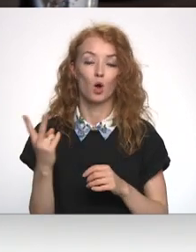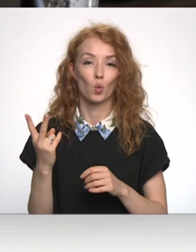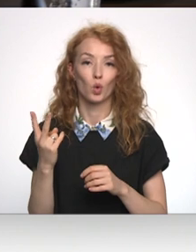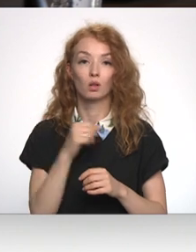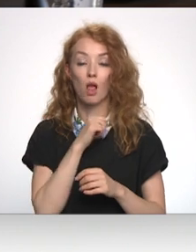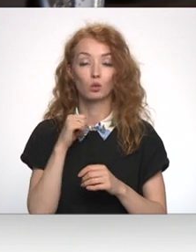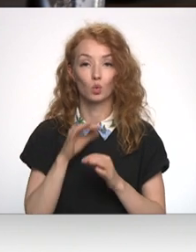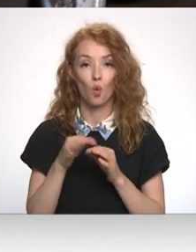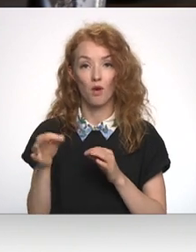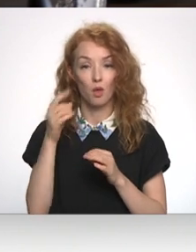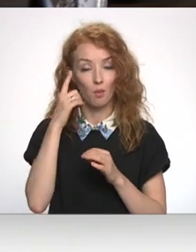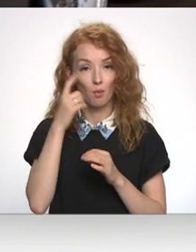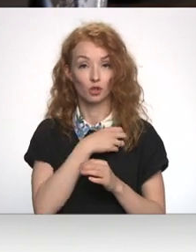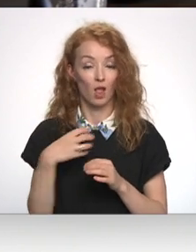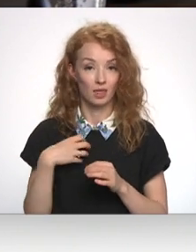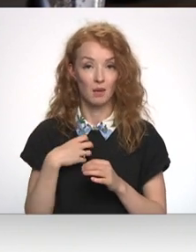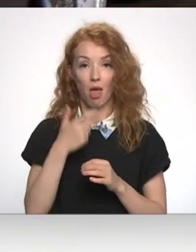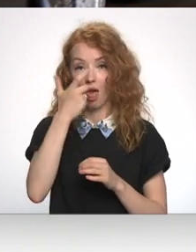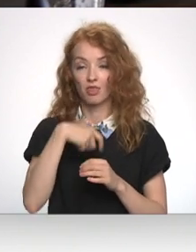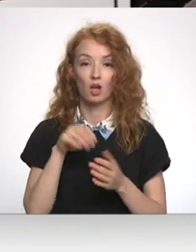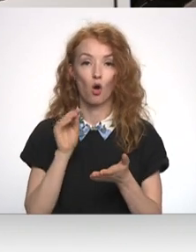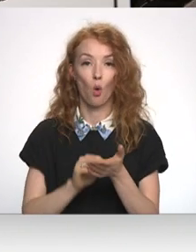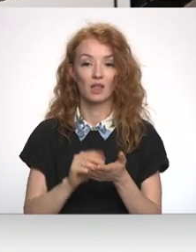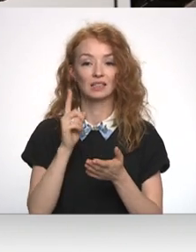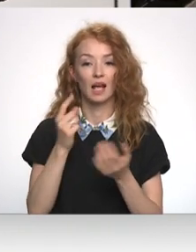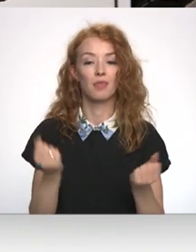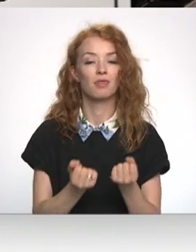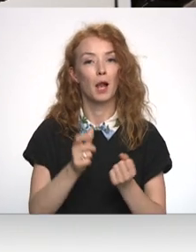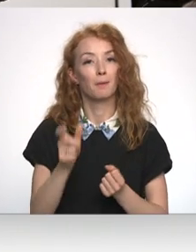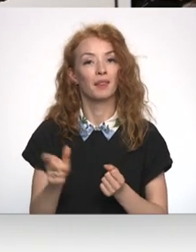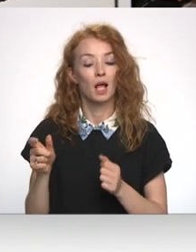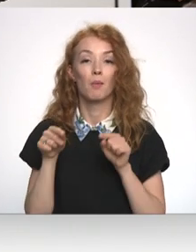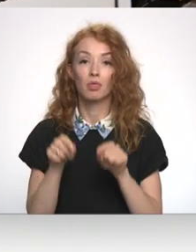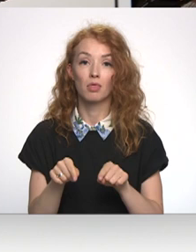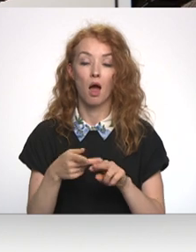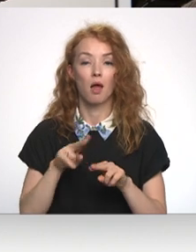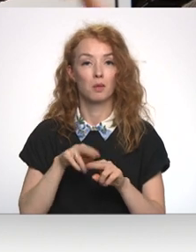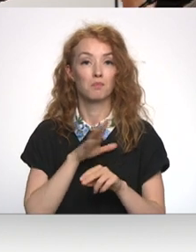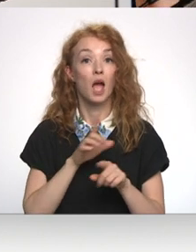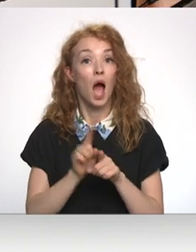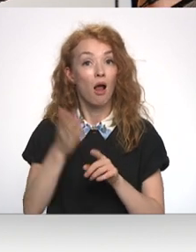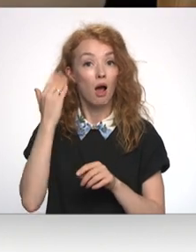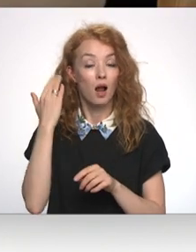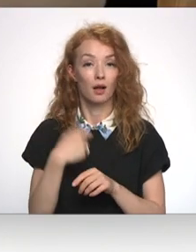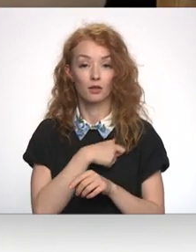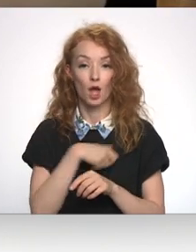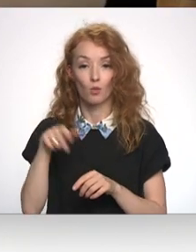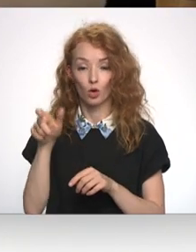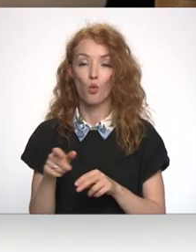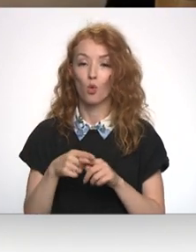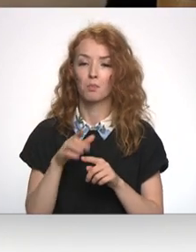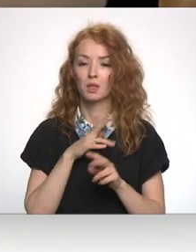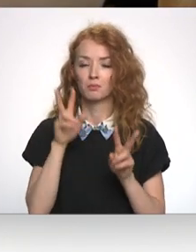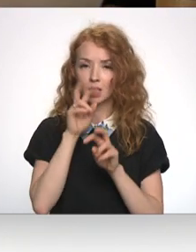Talsu novada pašvaldībā ētikas kodeks ir tikai darbiniekiem. Tāds savulaik bijis arī deputātiem un ētikas komisijā ir